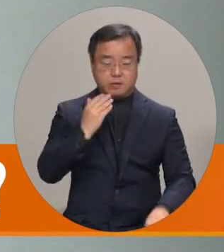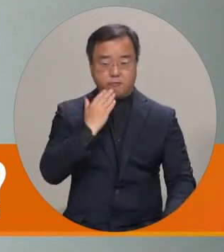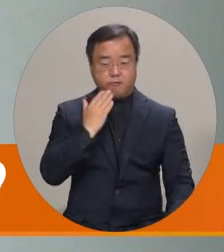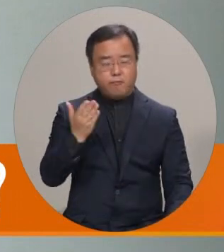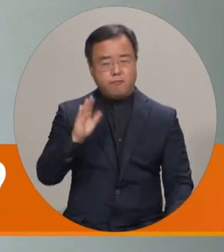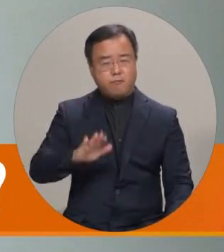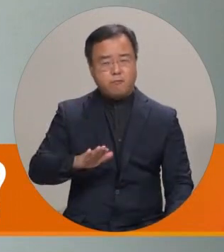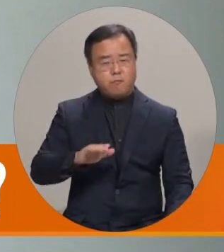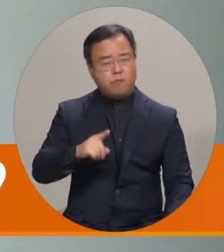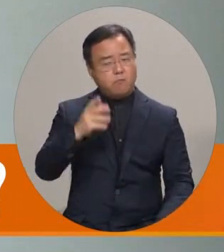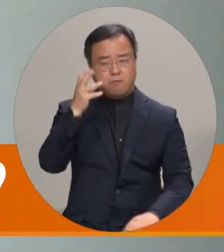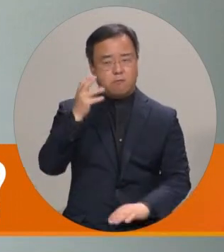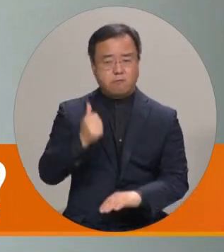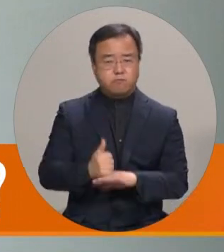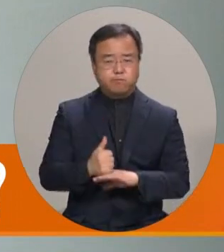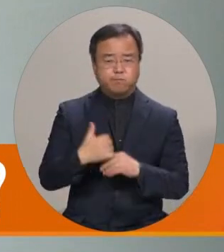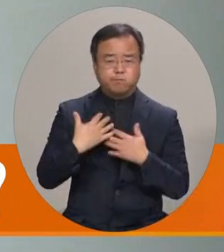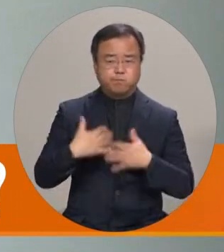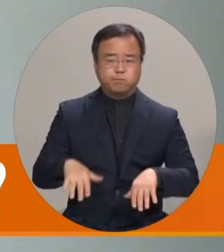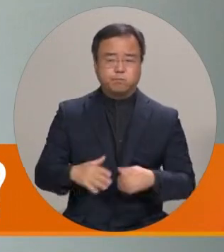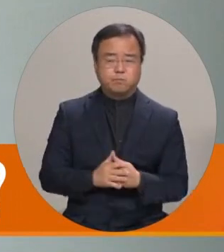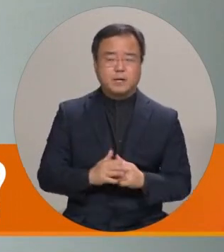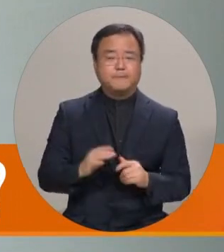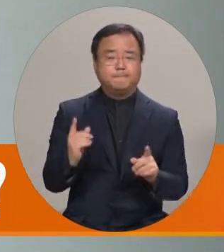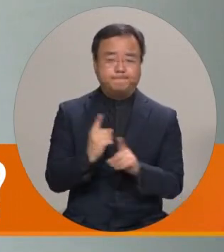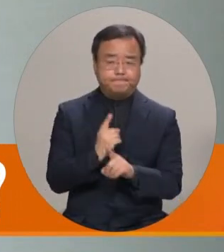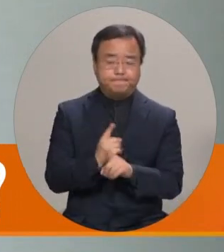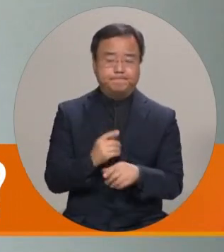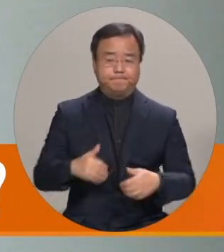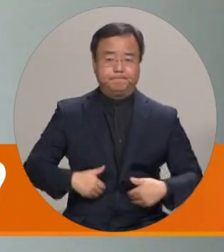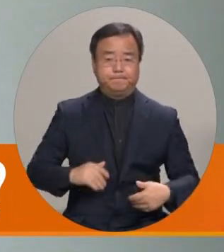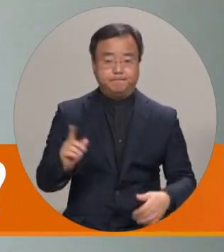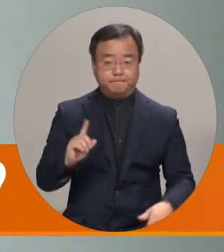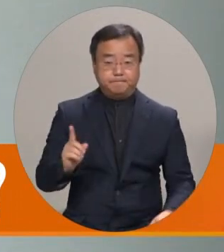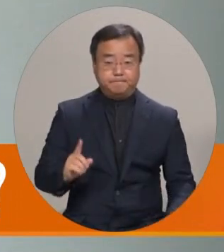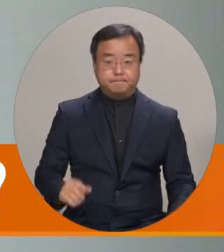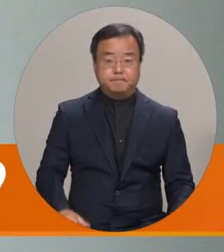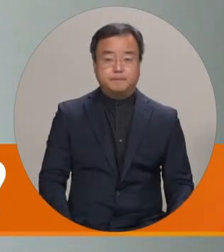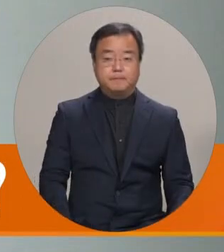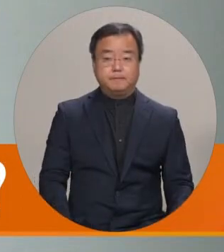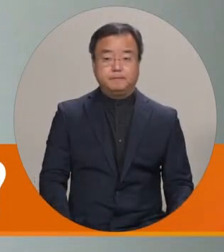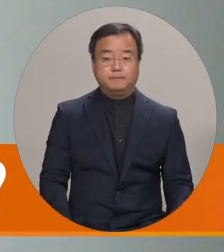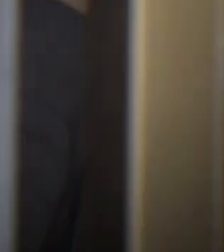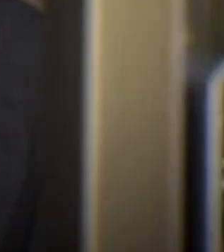않다는 지적이 많습니다 어떤 점을 개선해야 할지 먼저 영상 보고